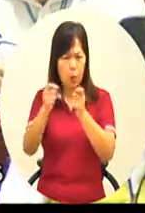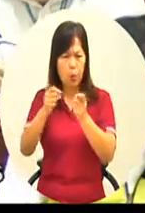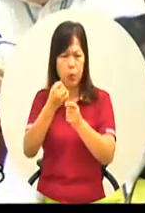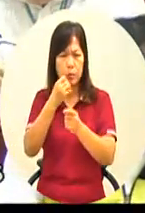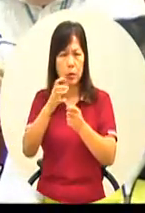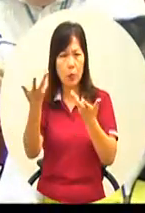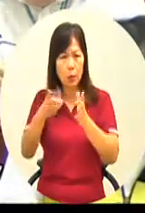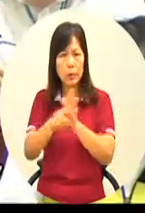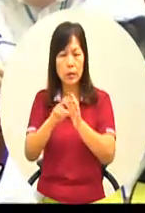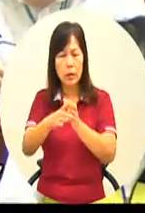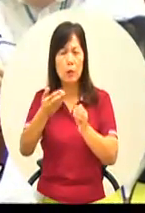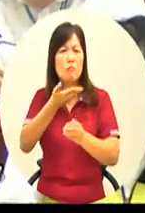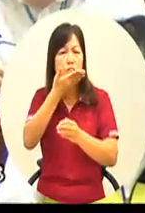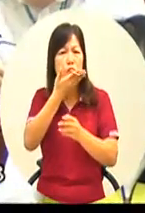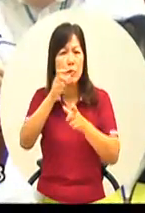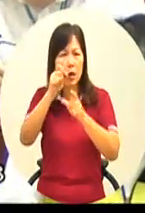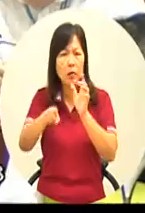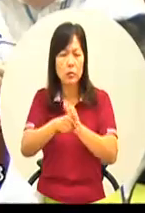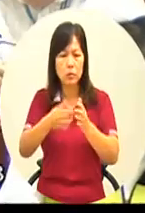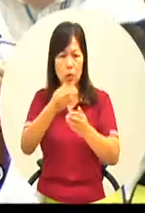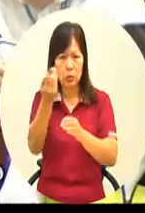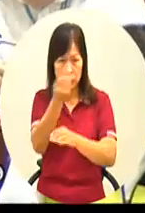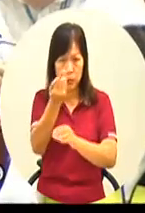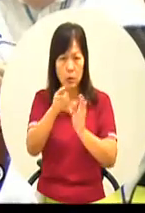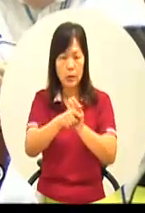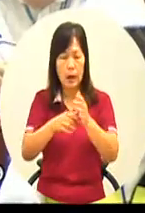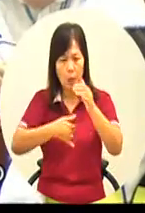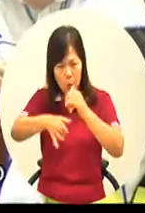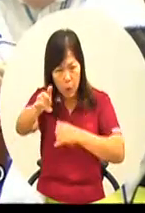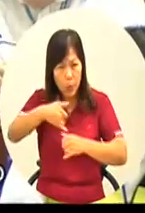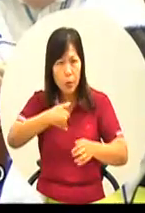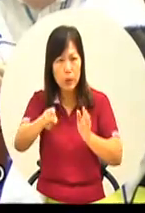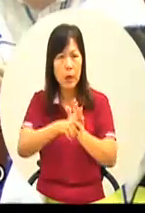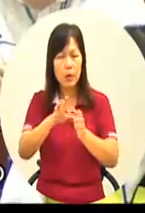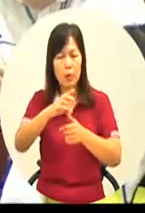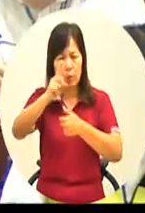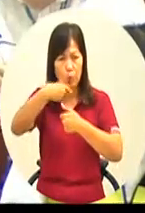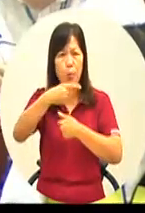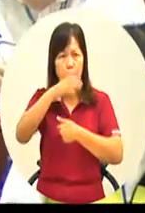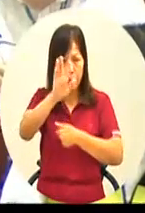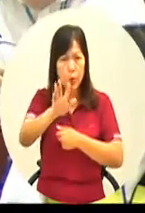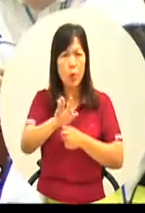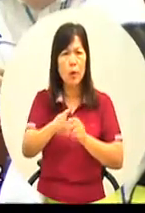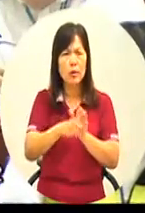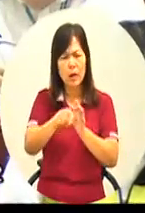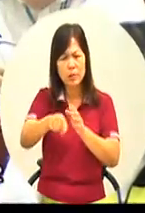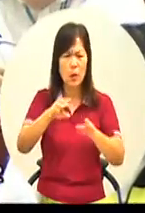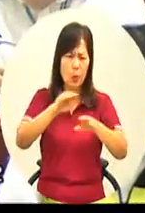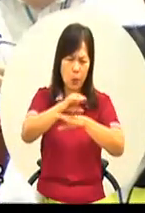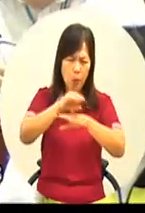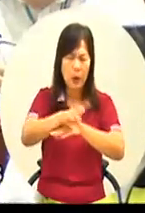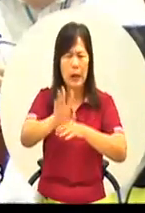拢总有交警吼，啊进进出出吼，造成大家议员朋友嘛咧甲阮指教，给我们指教说，啊，阮遐交通动线，啊，因为阮遐腹地